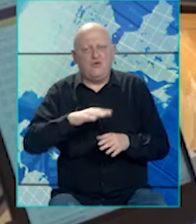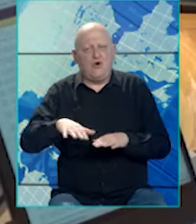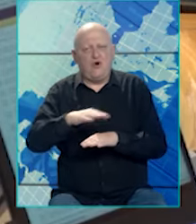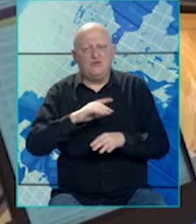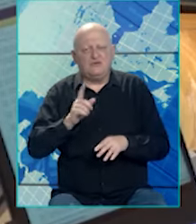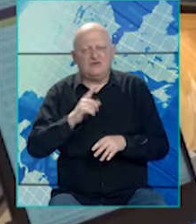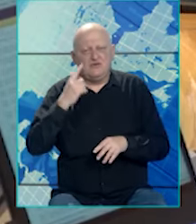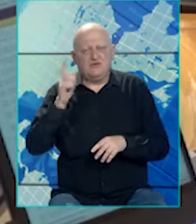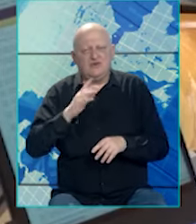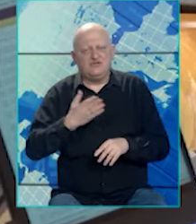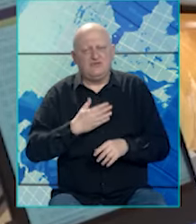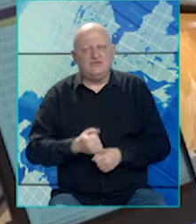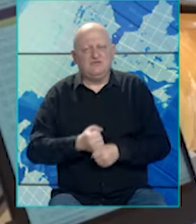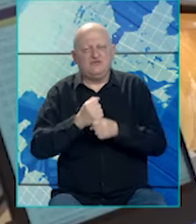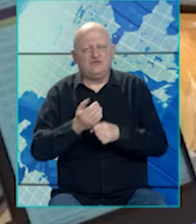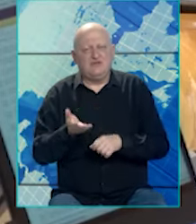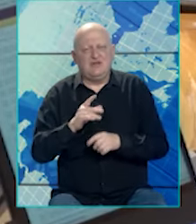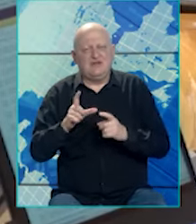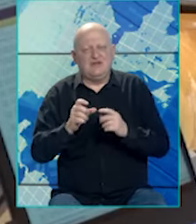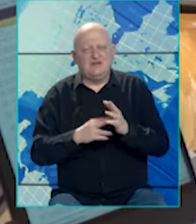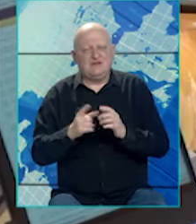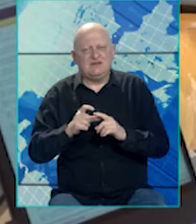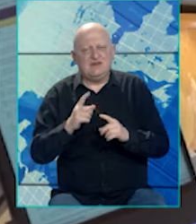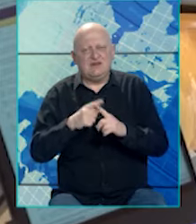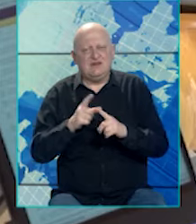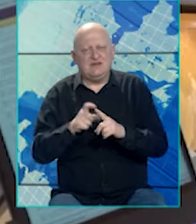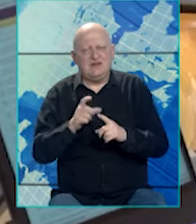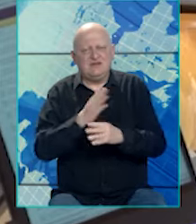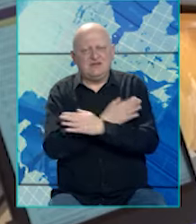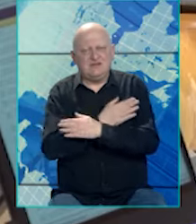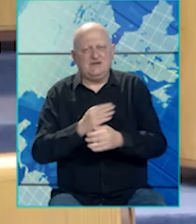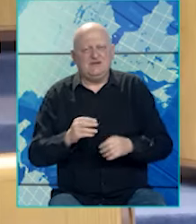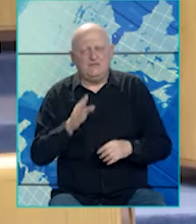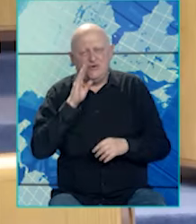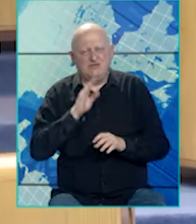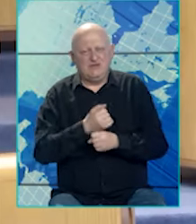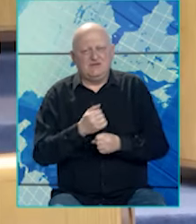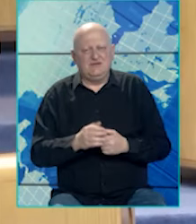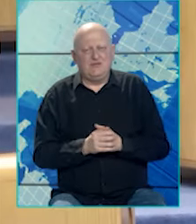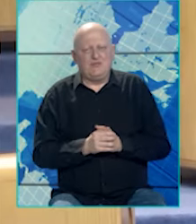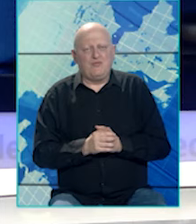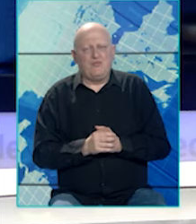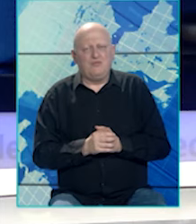ovom obliku izvjesno je neće dobiti podršku delegata SNSD-a i HDZ-a BiH.